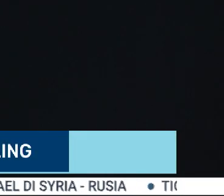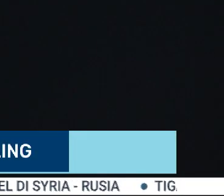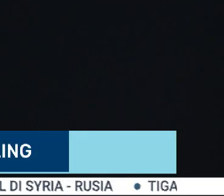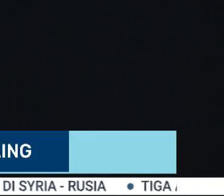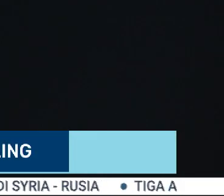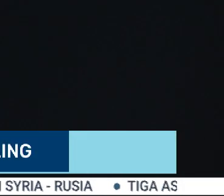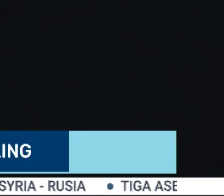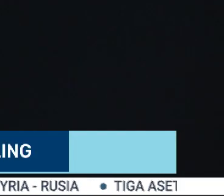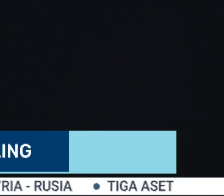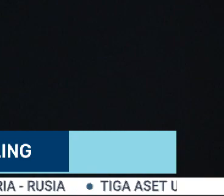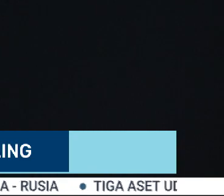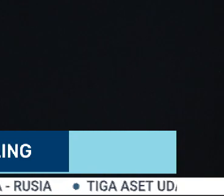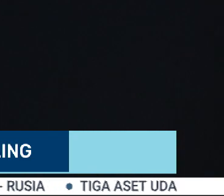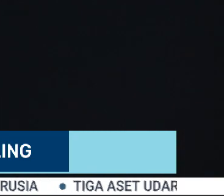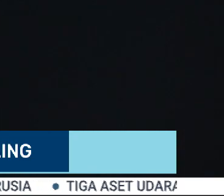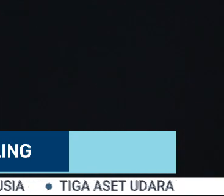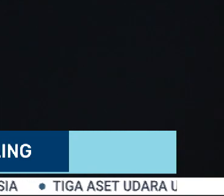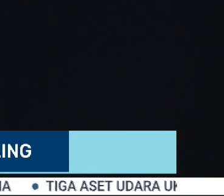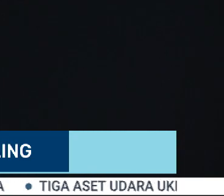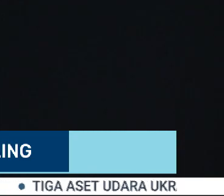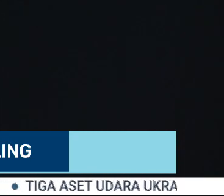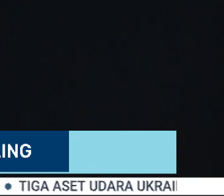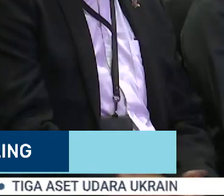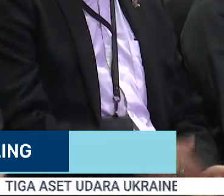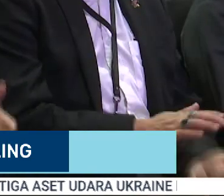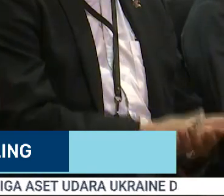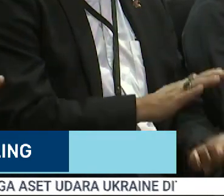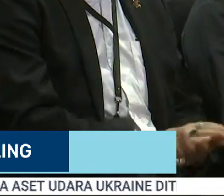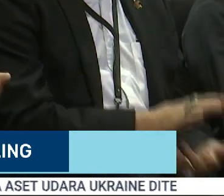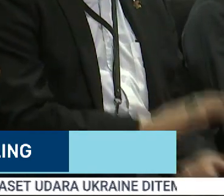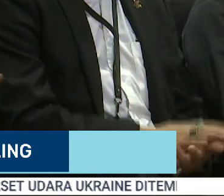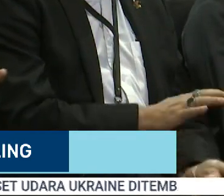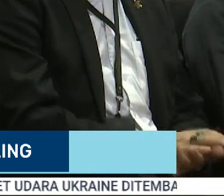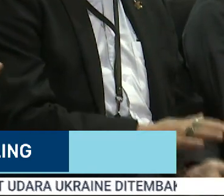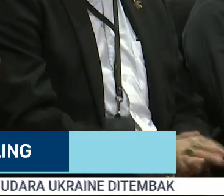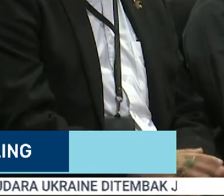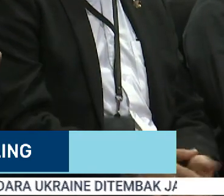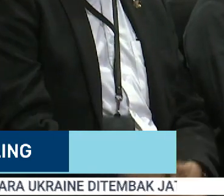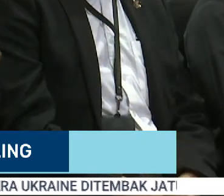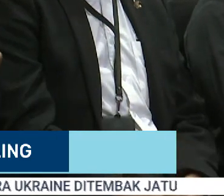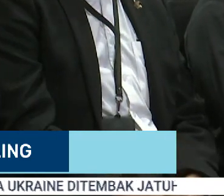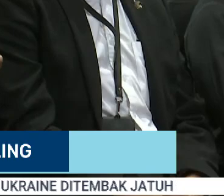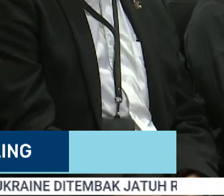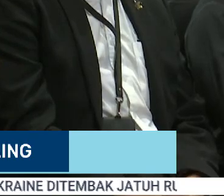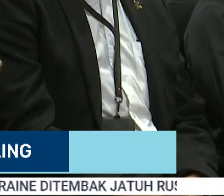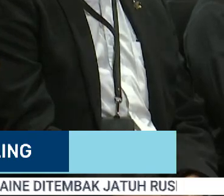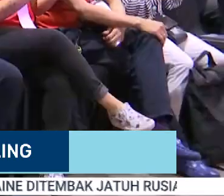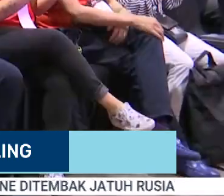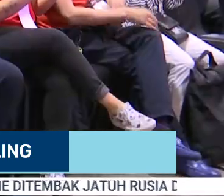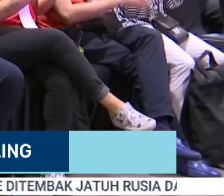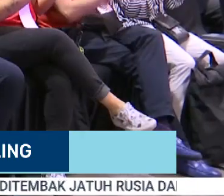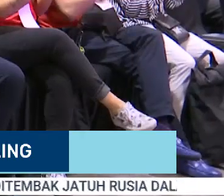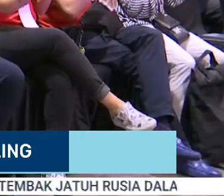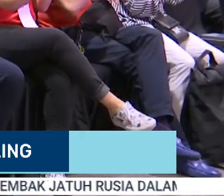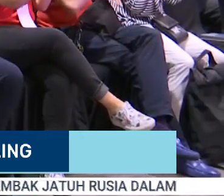dengan elastifikasi komponen kendaraan akan lebih mudah dalam pemasangan Tetapi lebih canggih dalam mereka bentuk dan pembangunan